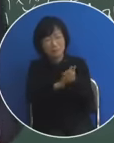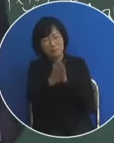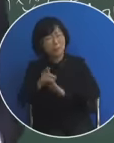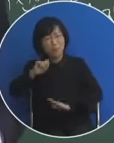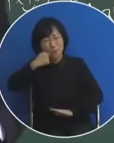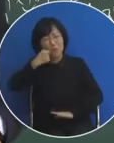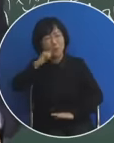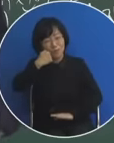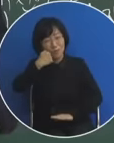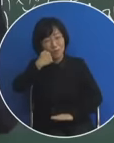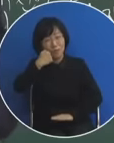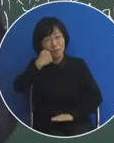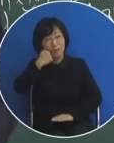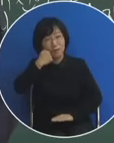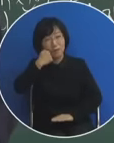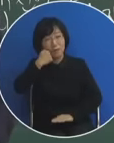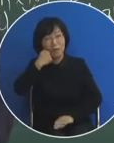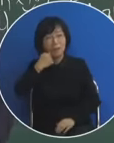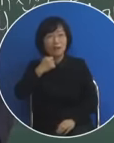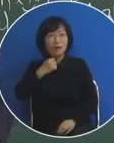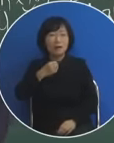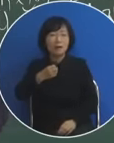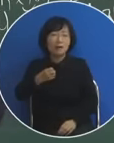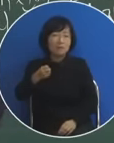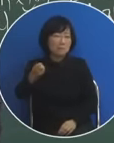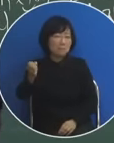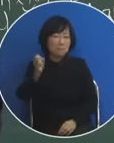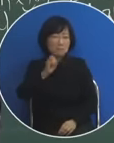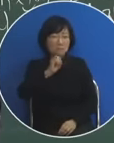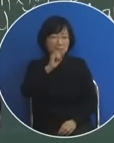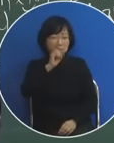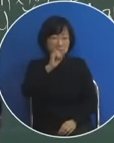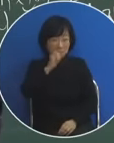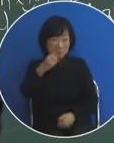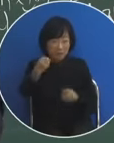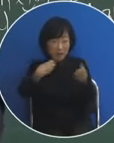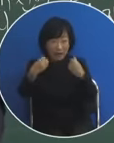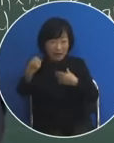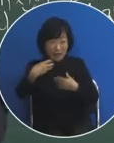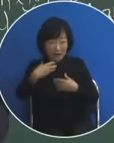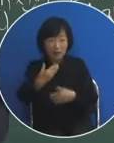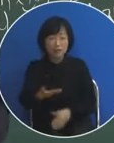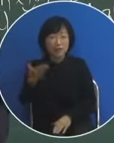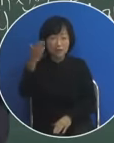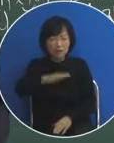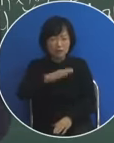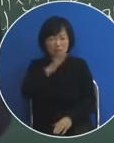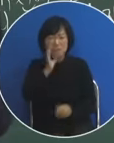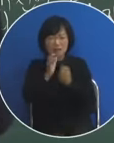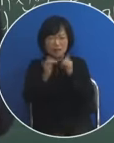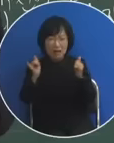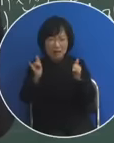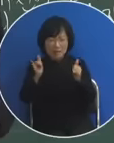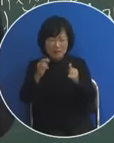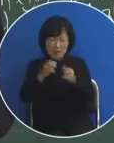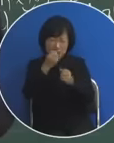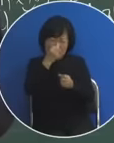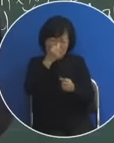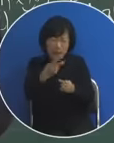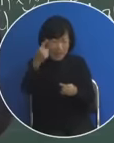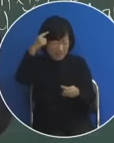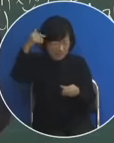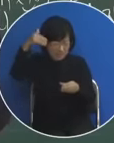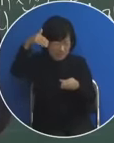이제 저분들이 바뀌었다면 난리 나는 겁니다. 그러면. But once it does change it will be an uproar. 그렇죠. 오래된 오래 마른